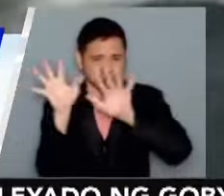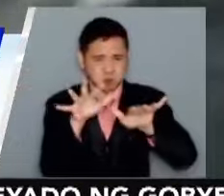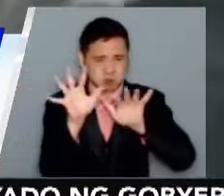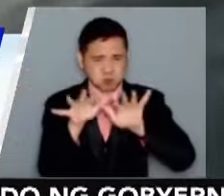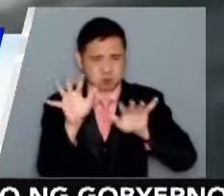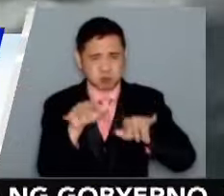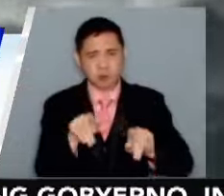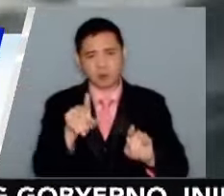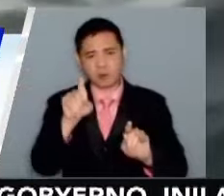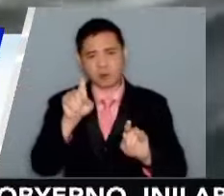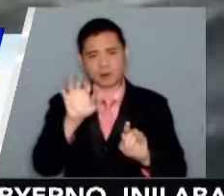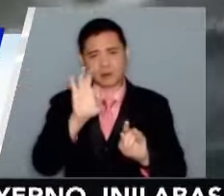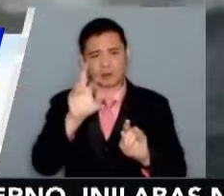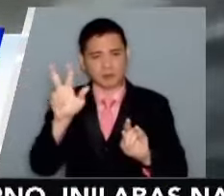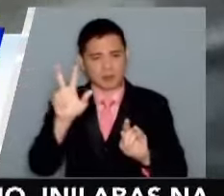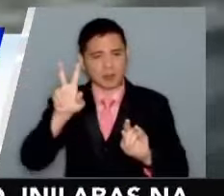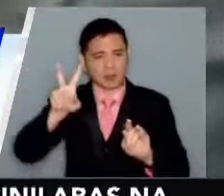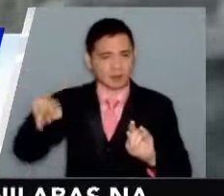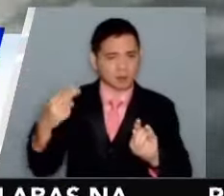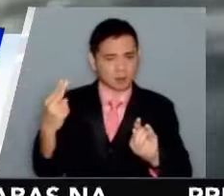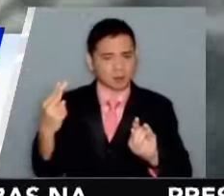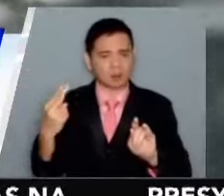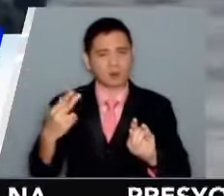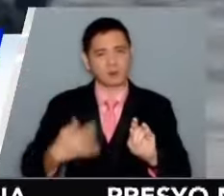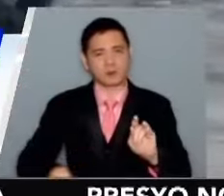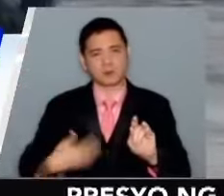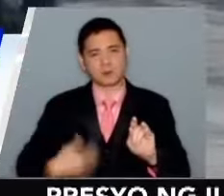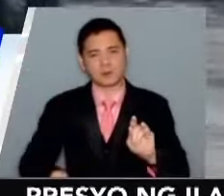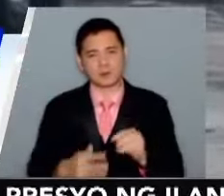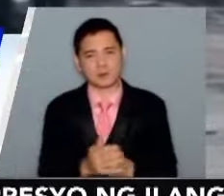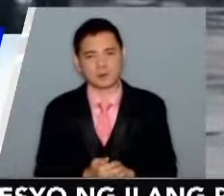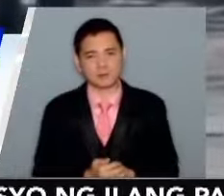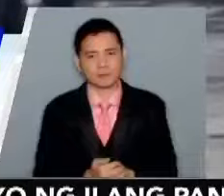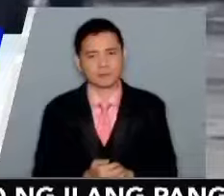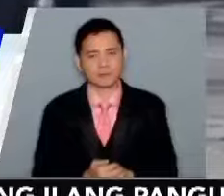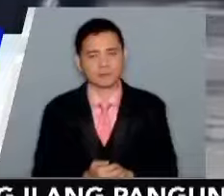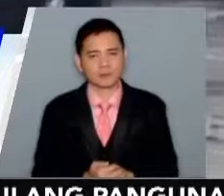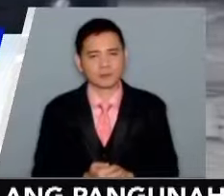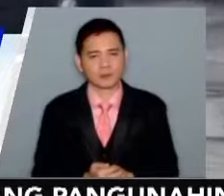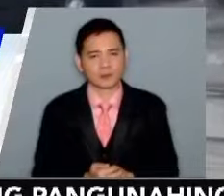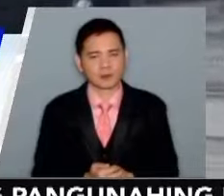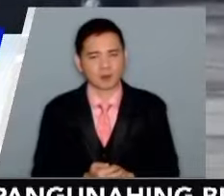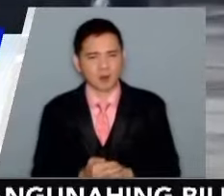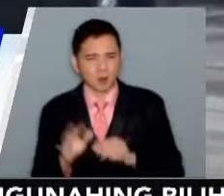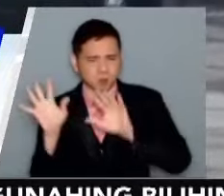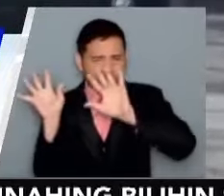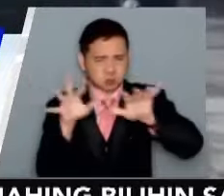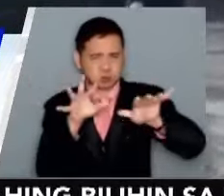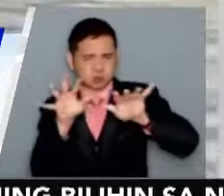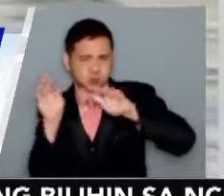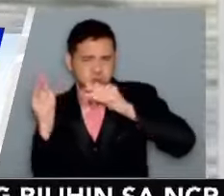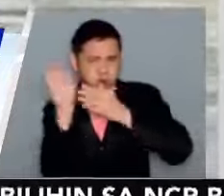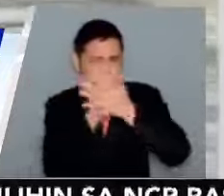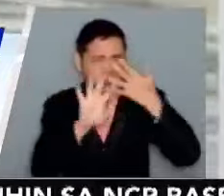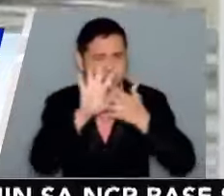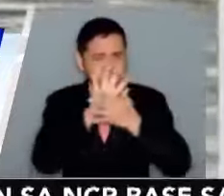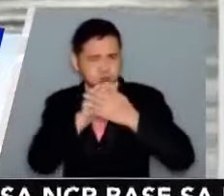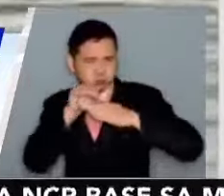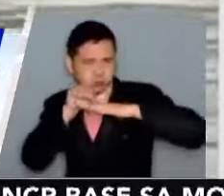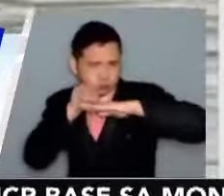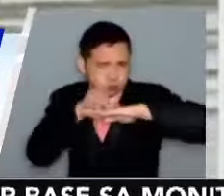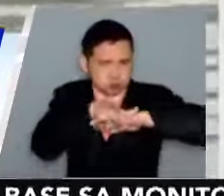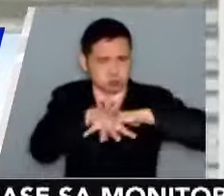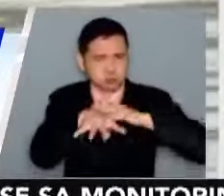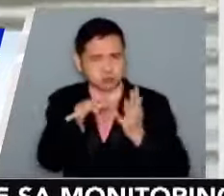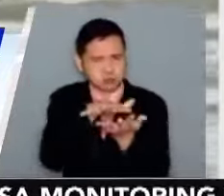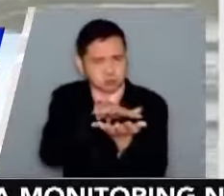193 kilometers per hour. Kapag Category 3 ang hurricane, posible ito magdulot ng malaking pinsala sa mga